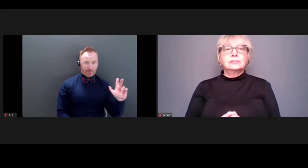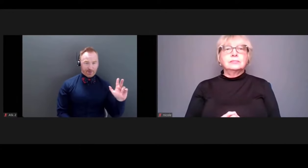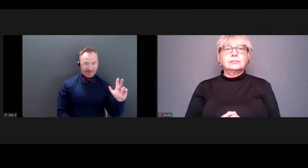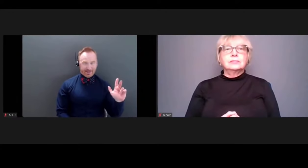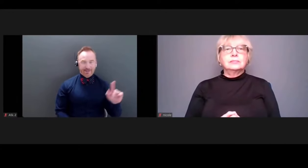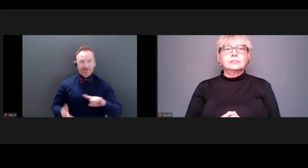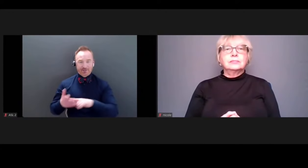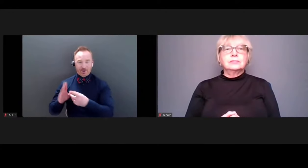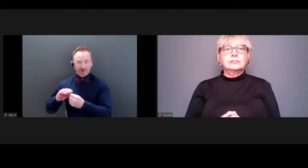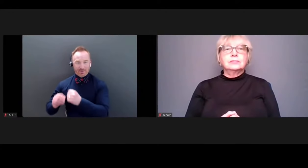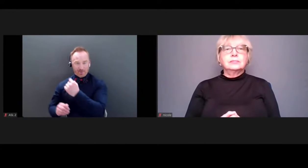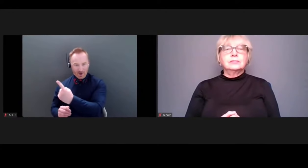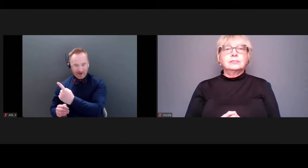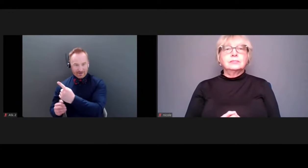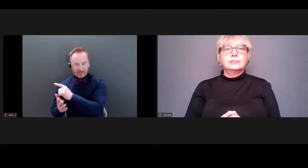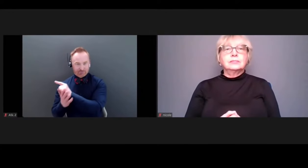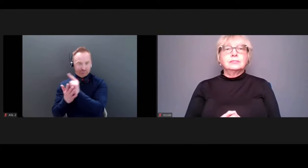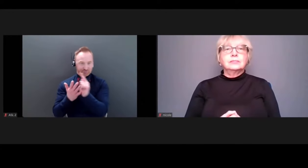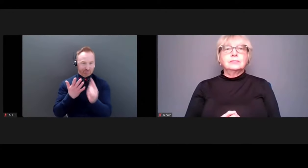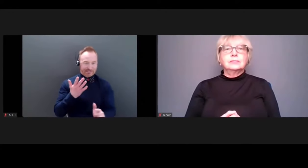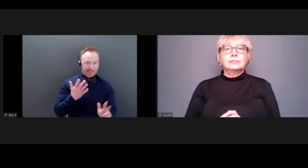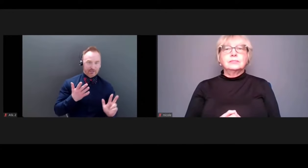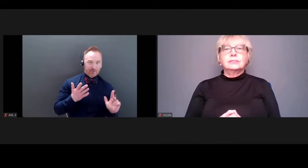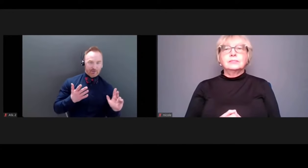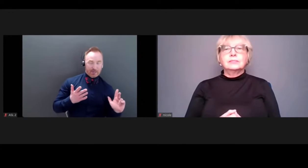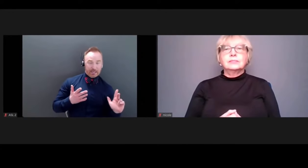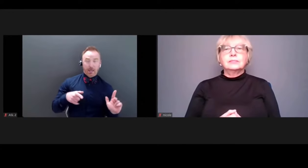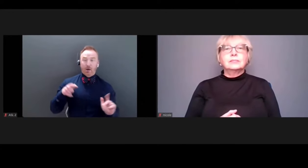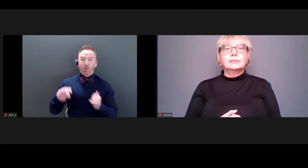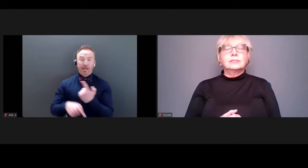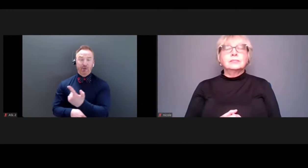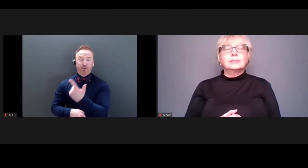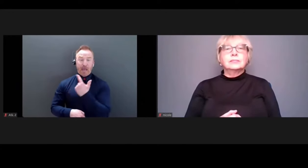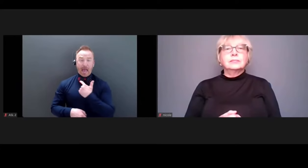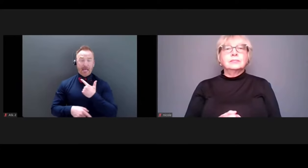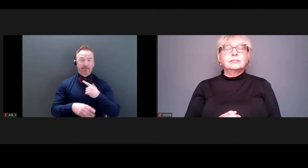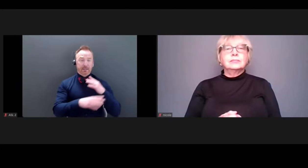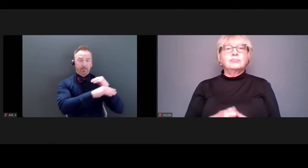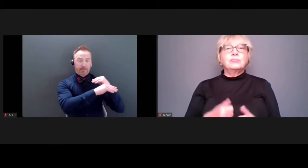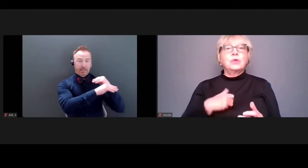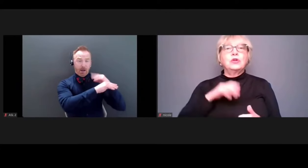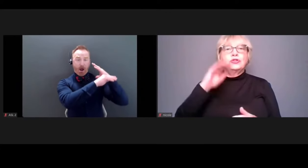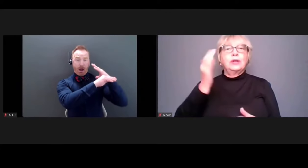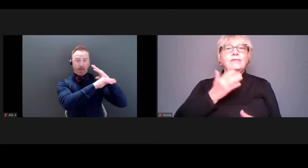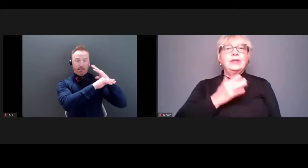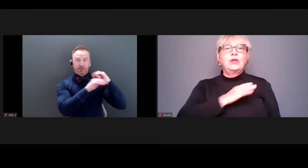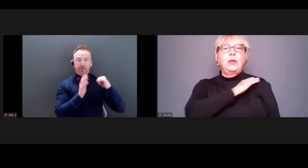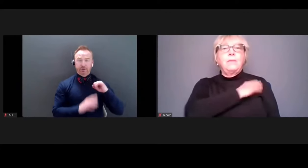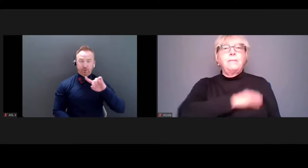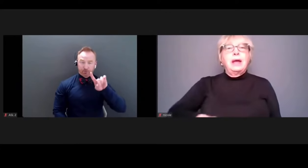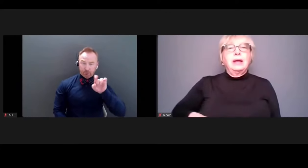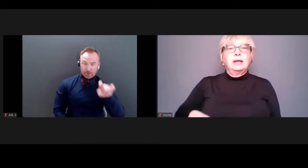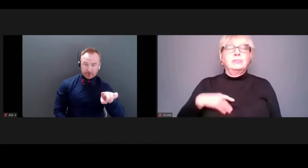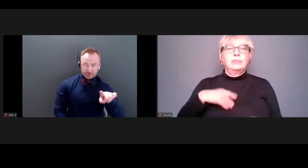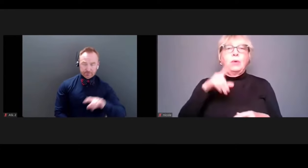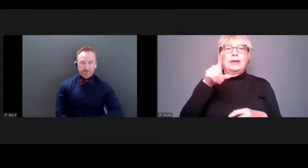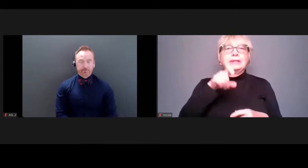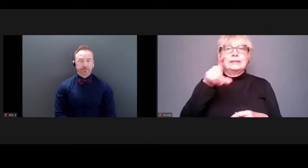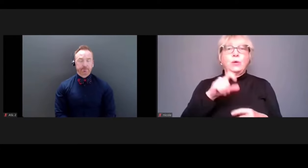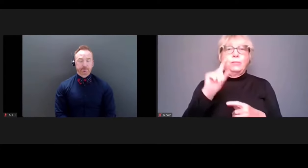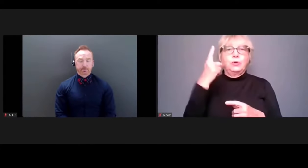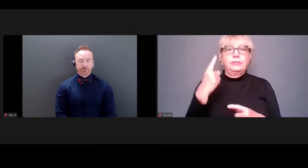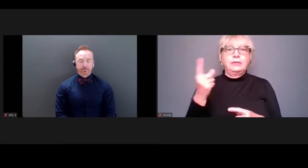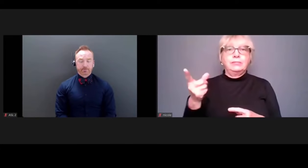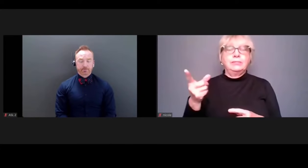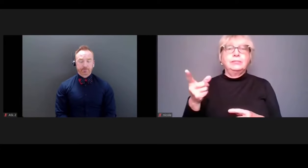on their camera when asking their question. Alors, j'inviterai d'abord le maire à poser une question. Ensuite, nous inviterons